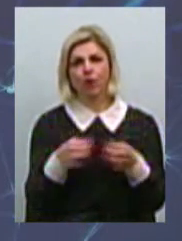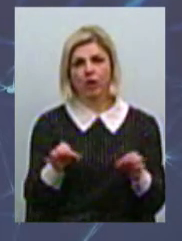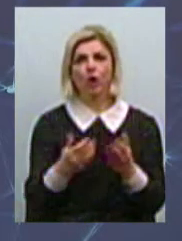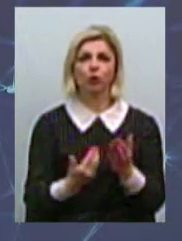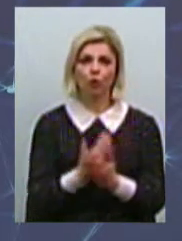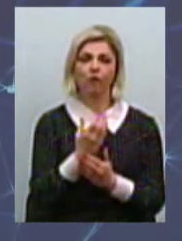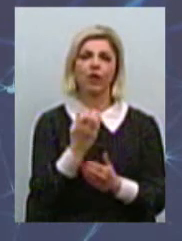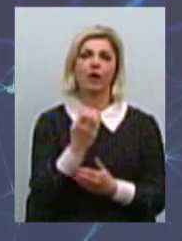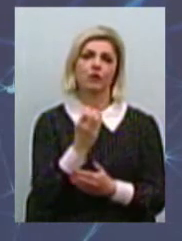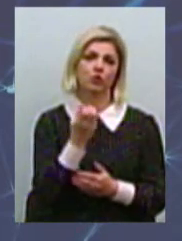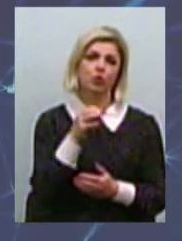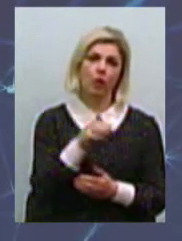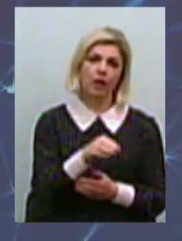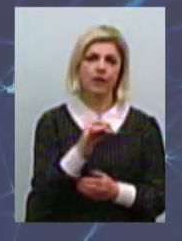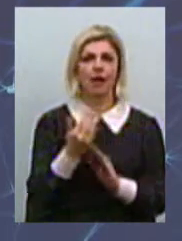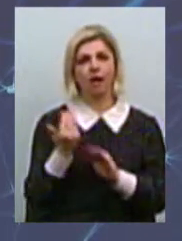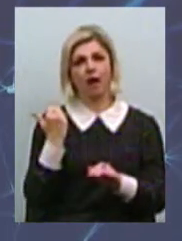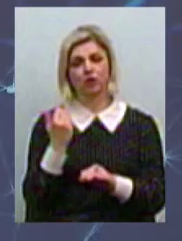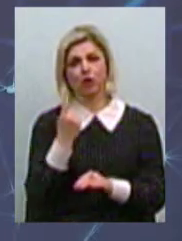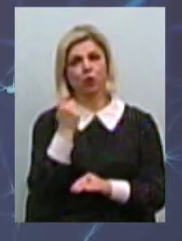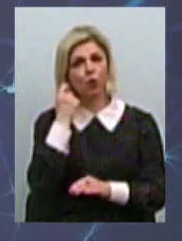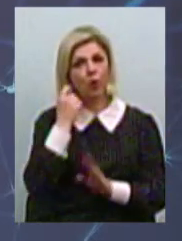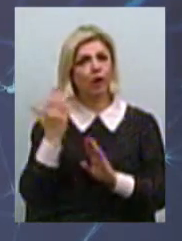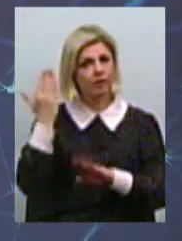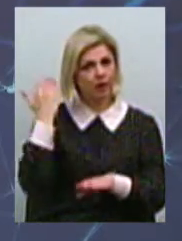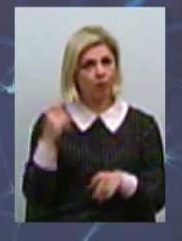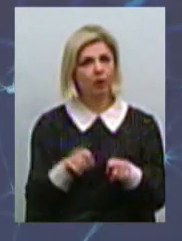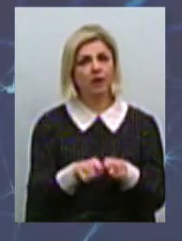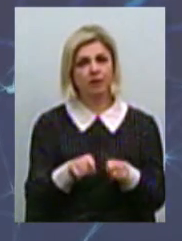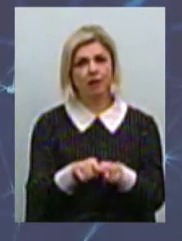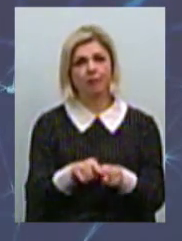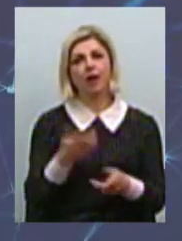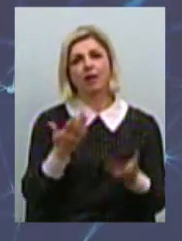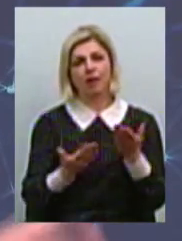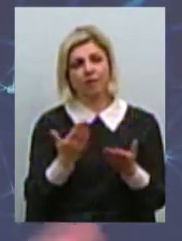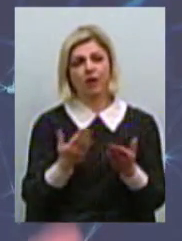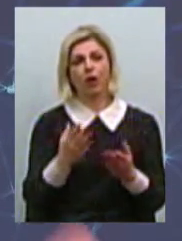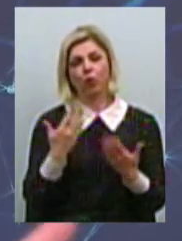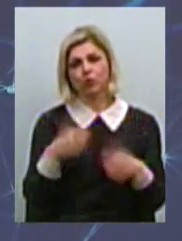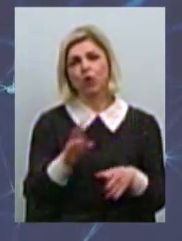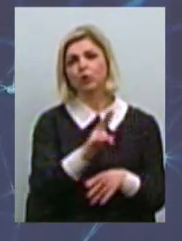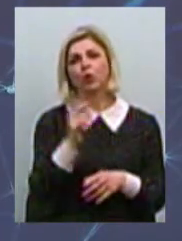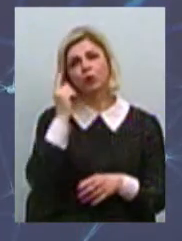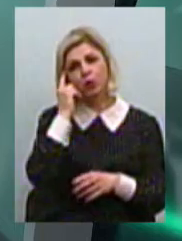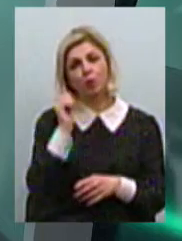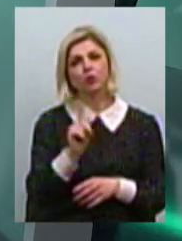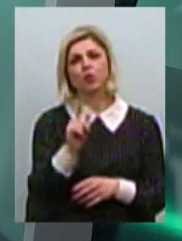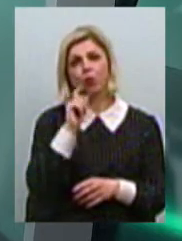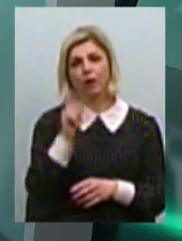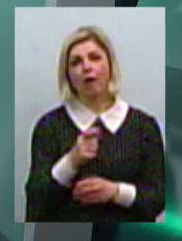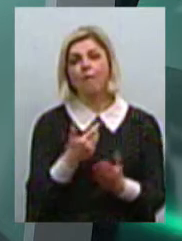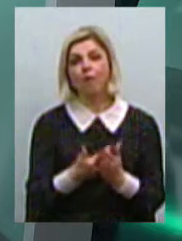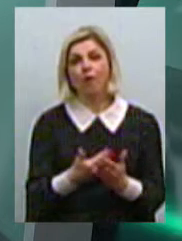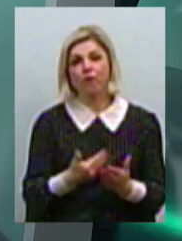і раніше? 100 років тому так само, напевно, комусь здавалося, що Україна вже ось-ось і